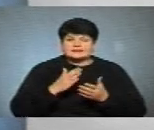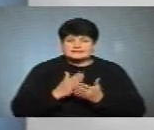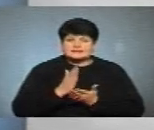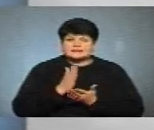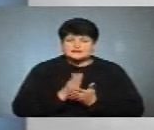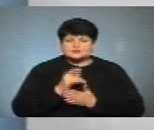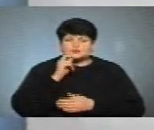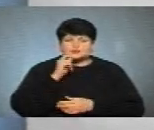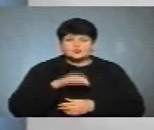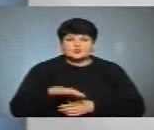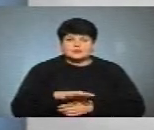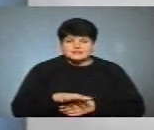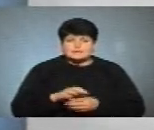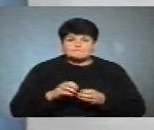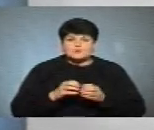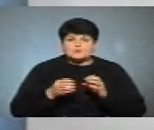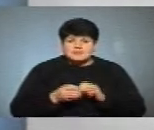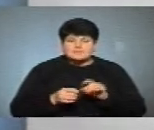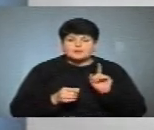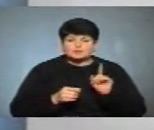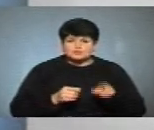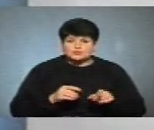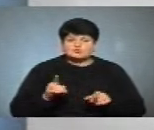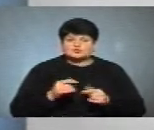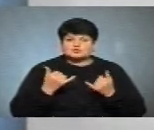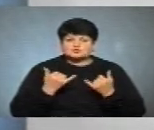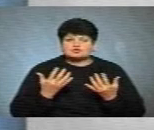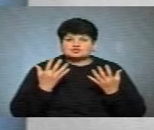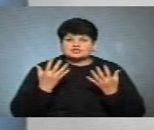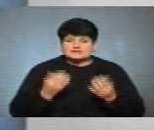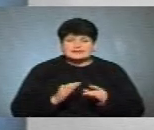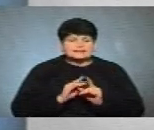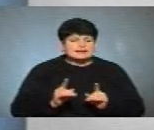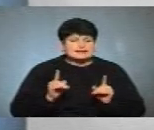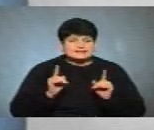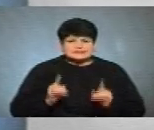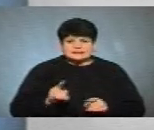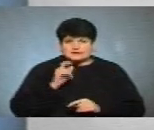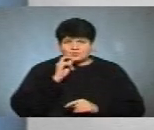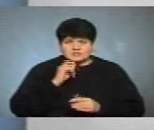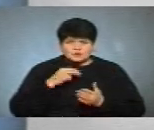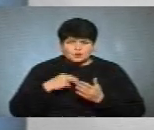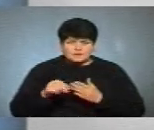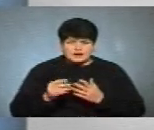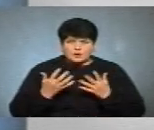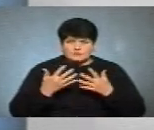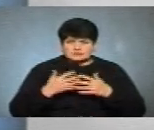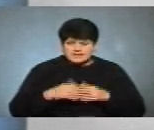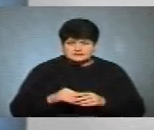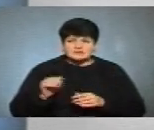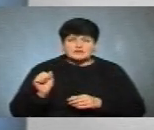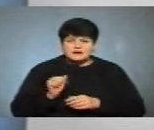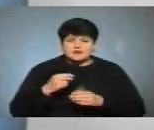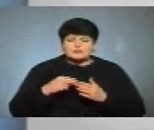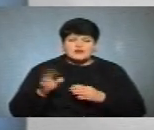в Україні. Тому що проблема в тому, що на сьогоднішній день не тільки Україна купляє обладнання, а купляє